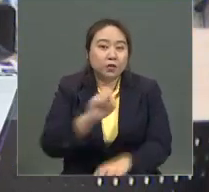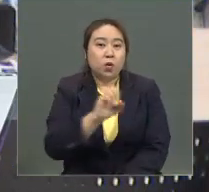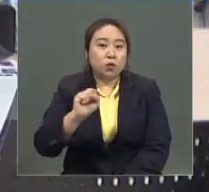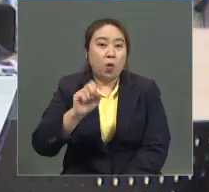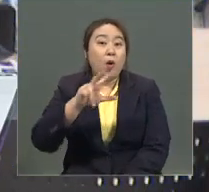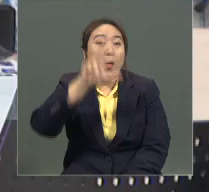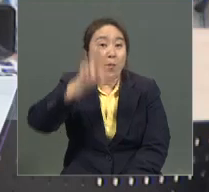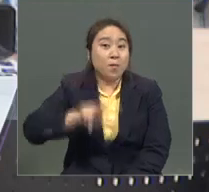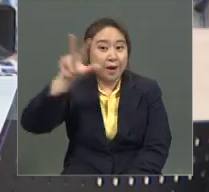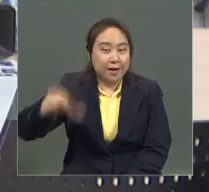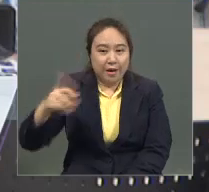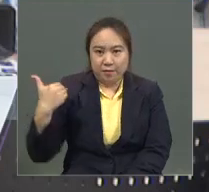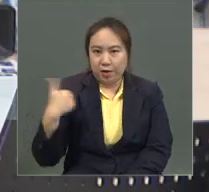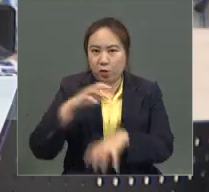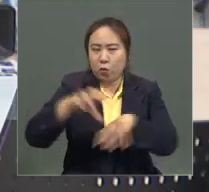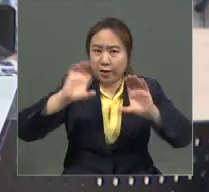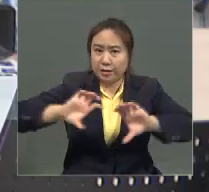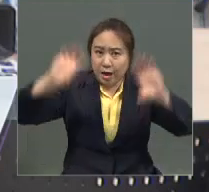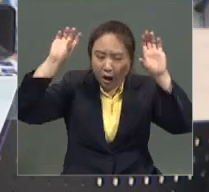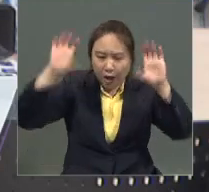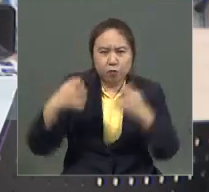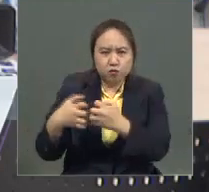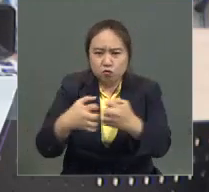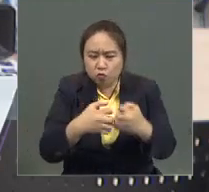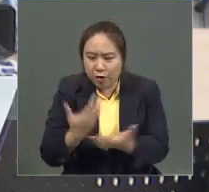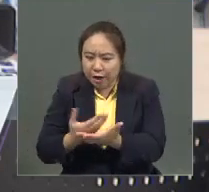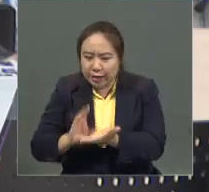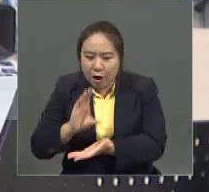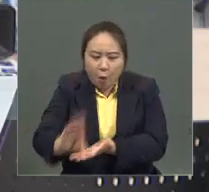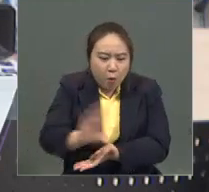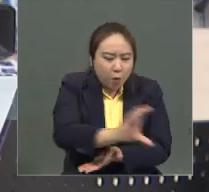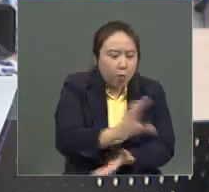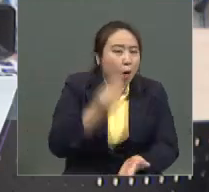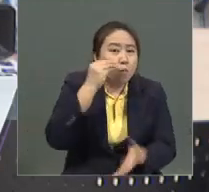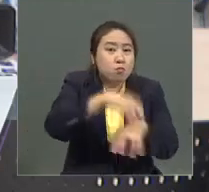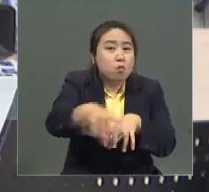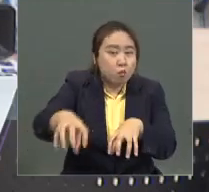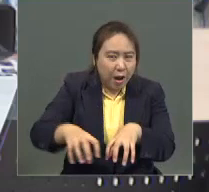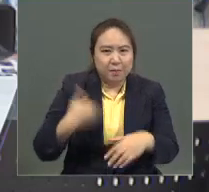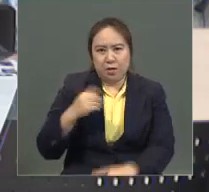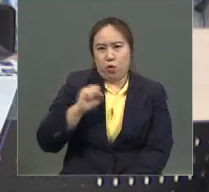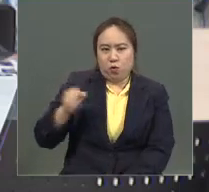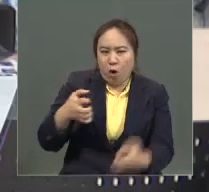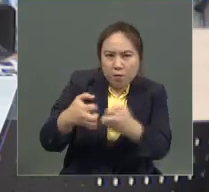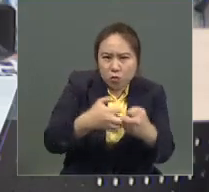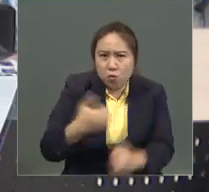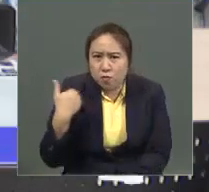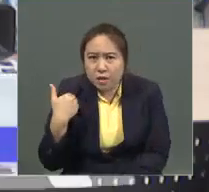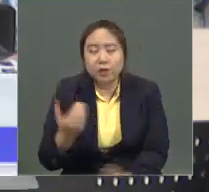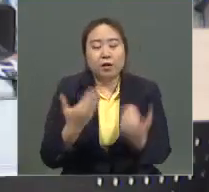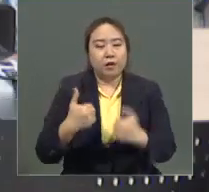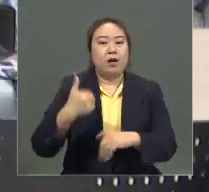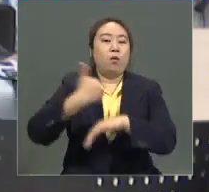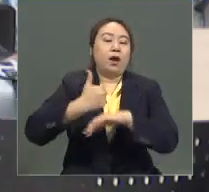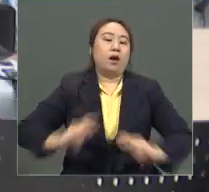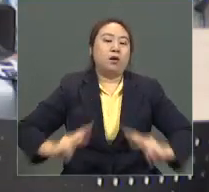อกว่ามีหน่วยงานราชการนั้นเข้าไปแทรกแซงการใช้งบประมาณของกองทุนหมู่บ้านขณะที่พลเอกอนุพงศ์เผ่าจินดารัฐมนตรีว่าการกระทร